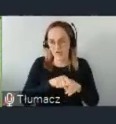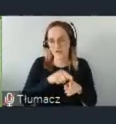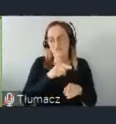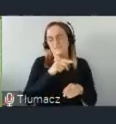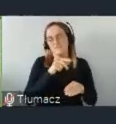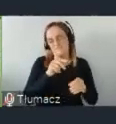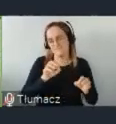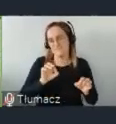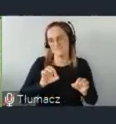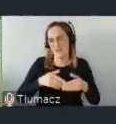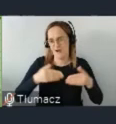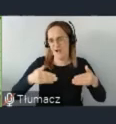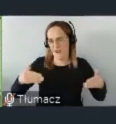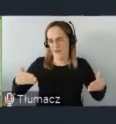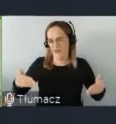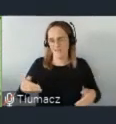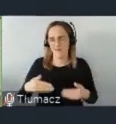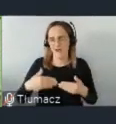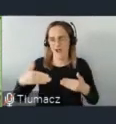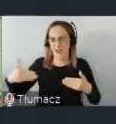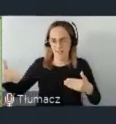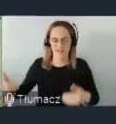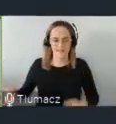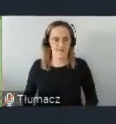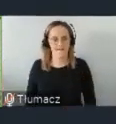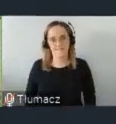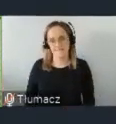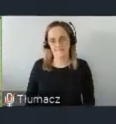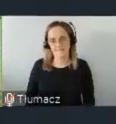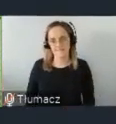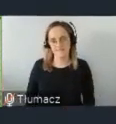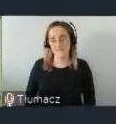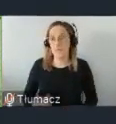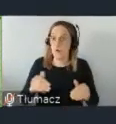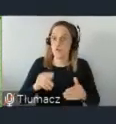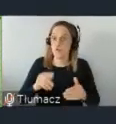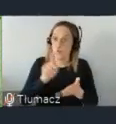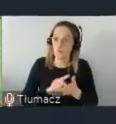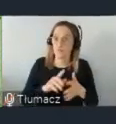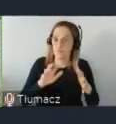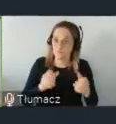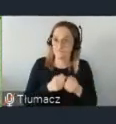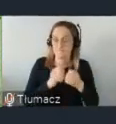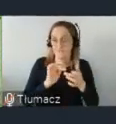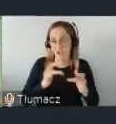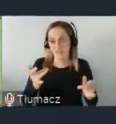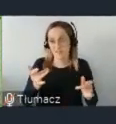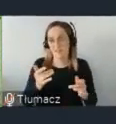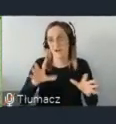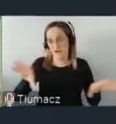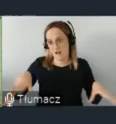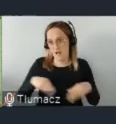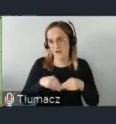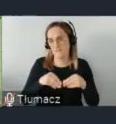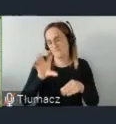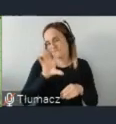galerii. Tylko muszę wam szybciutko znaleźć link. Może uda nam się obejrzeć razem.